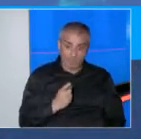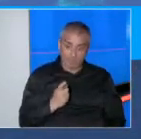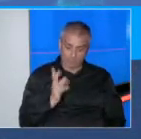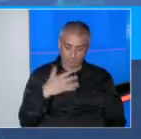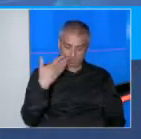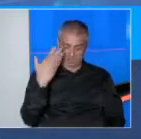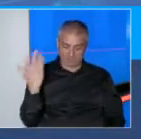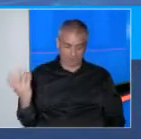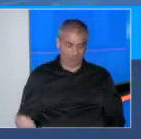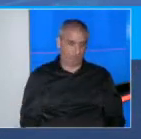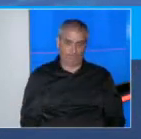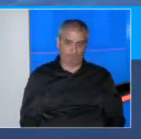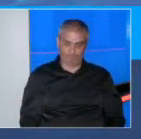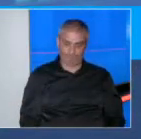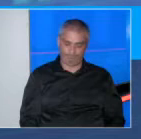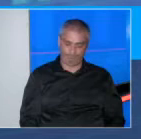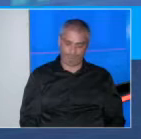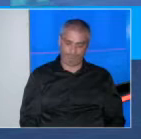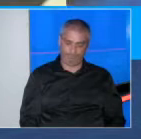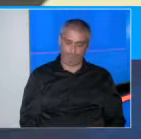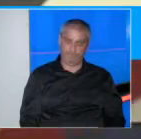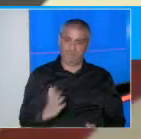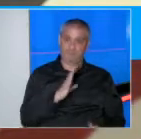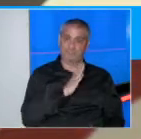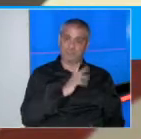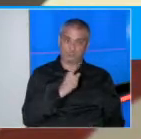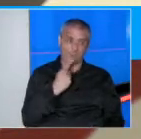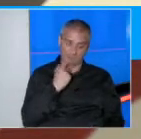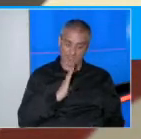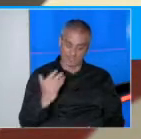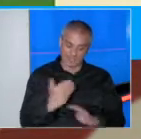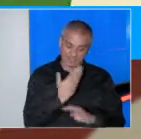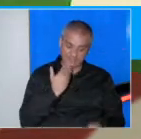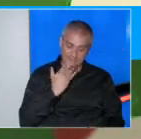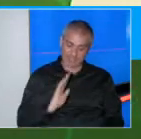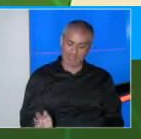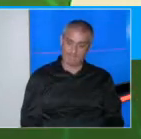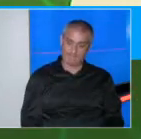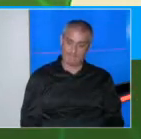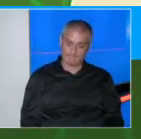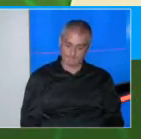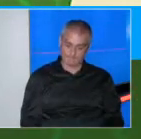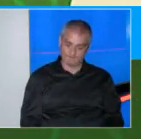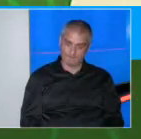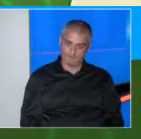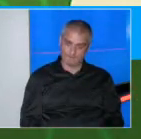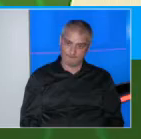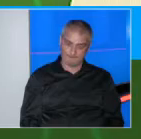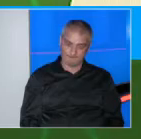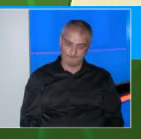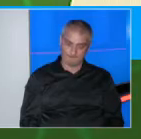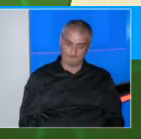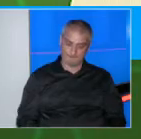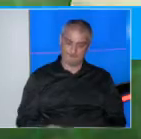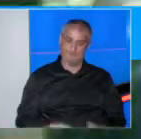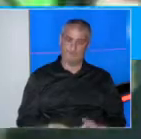ויש מדינות שלמעשה נמצאות בסיכון, סימנתם אותם שאין כניסה לישראלים ואין כניסה מהן? נכון,